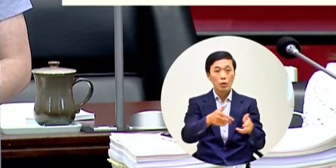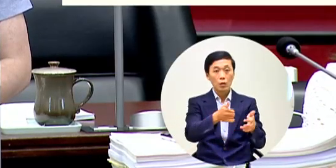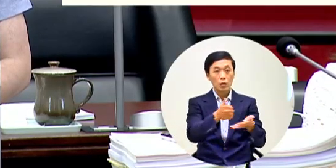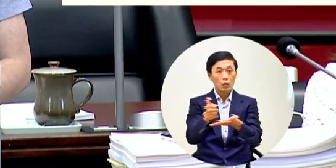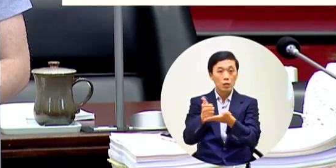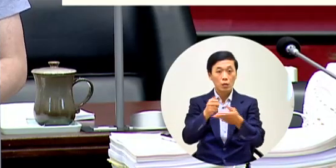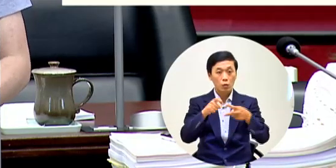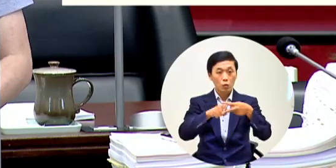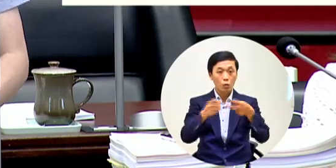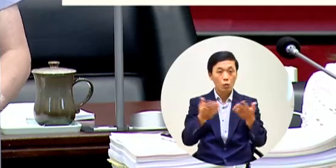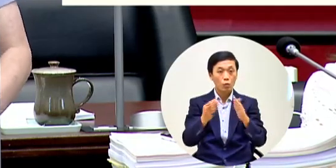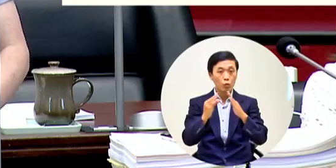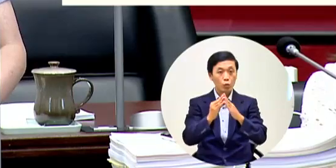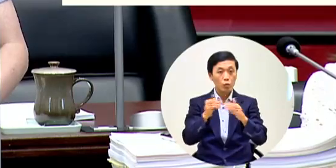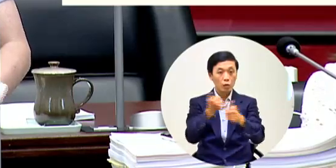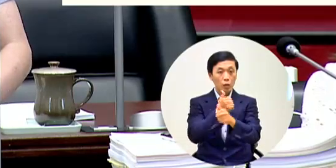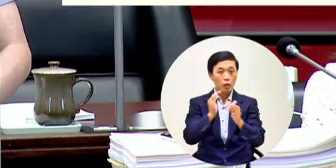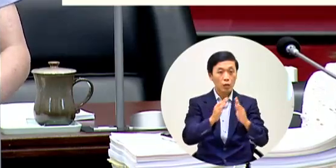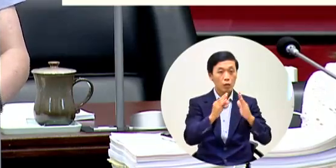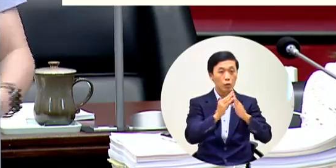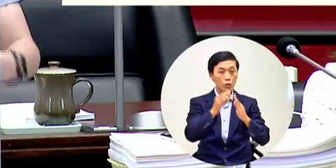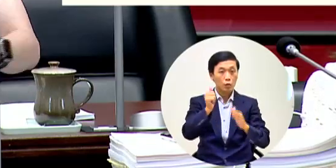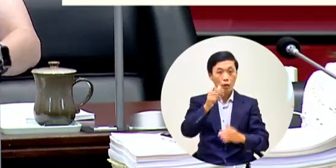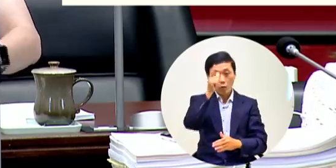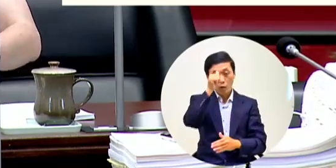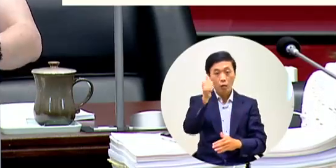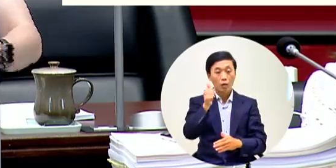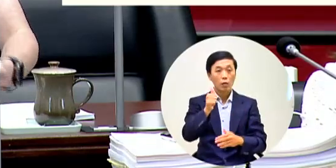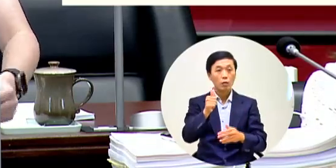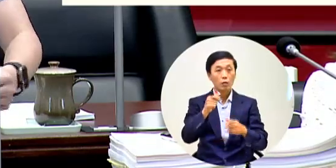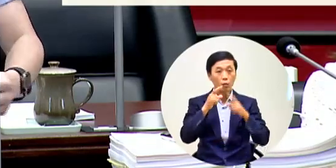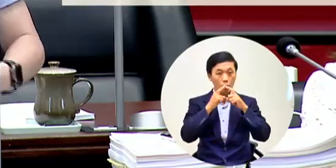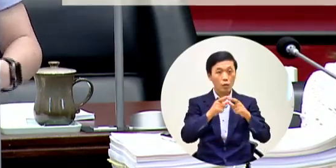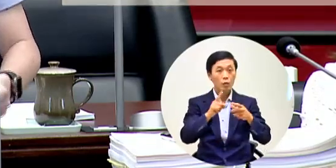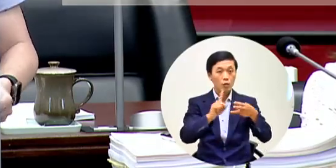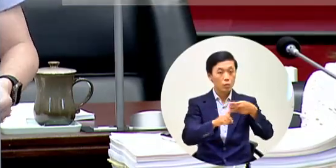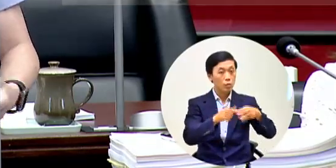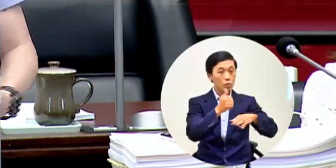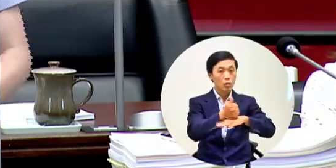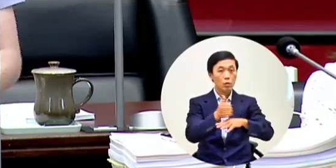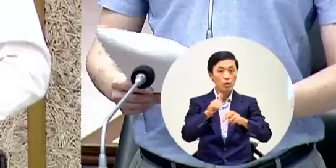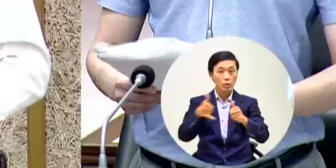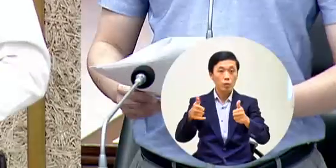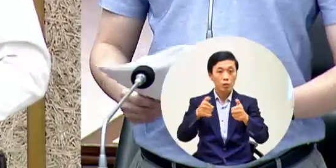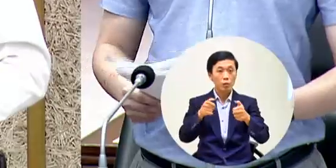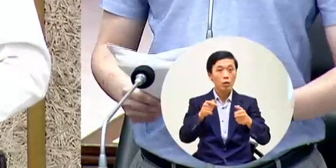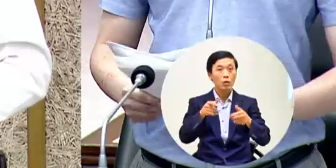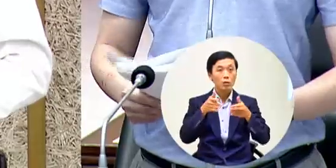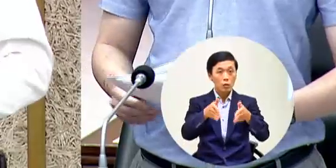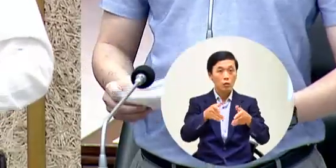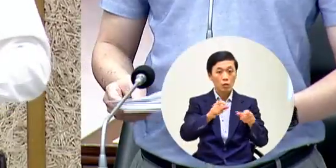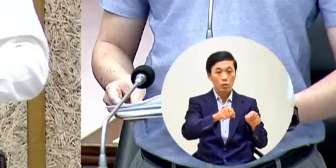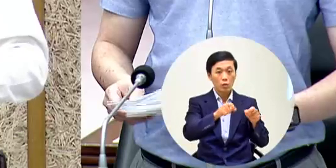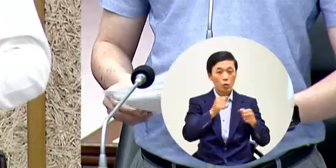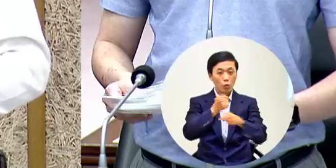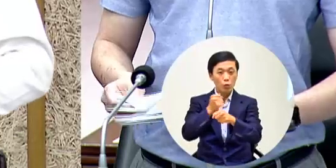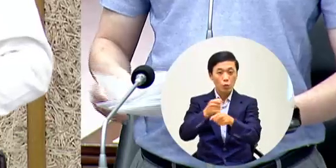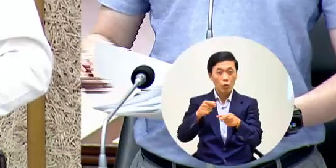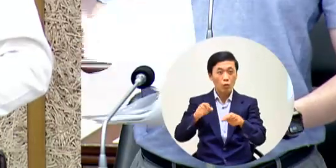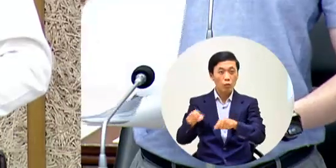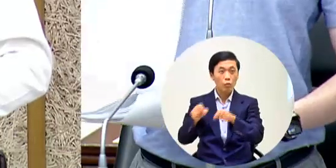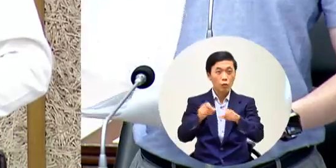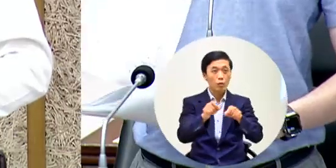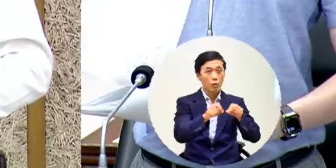复。 是，谢谢主席，谢谢曾议员。有关那个原道的这一个部分，目